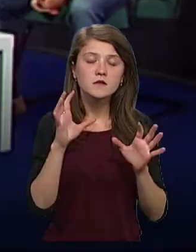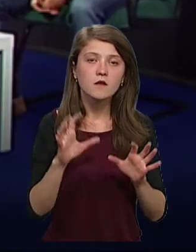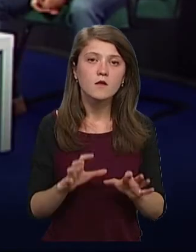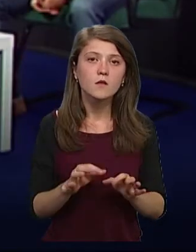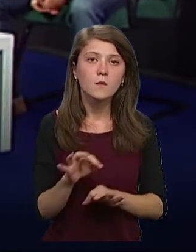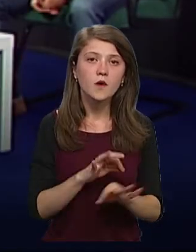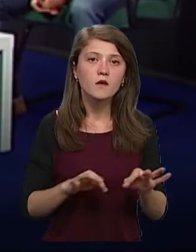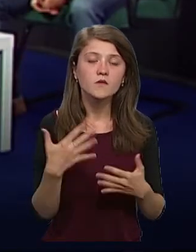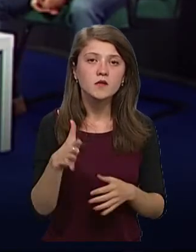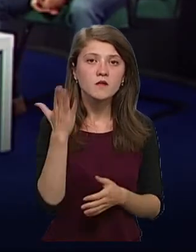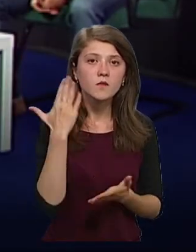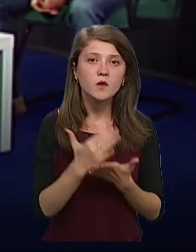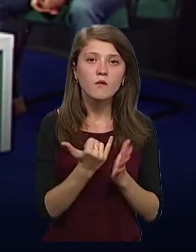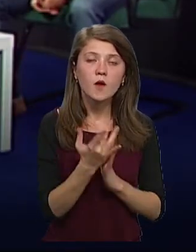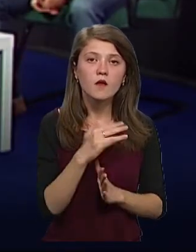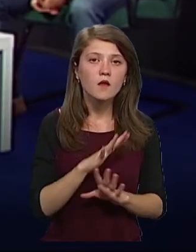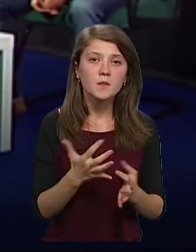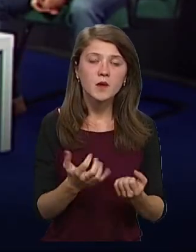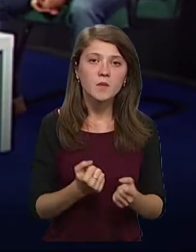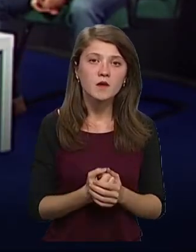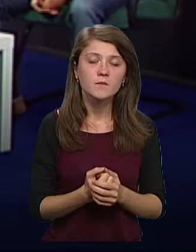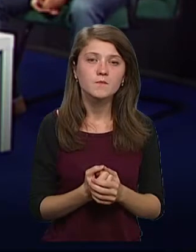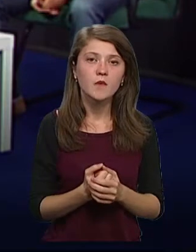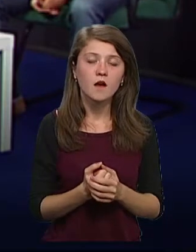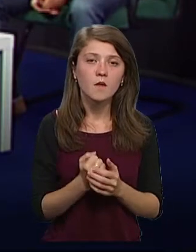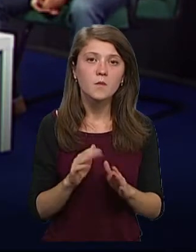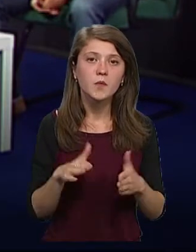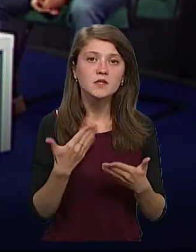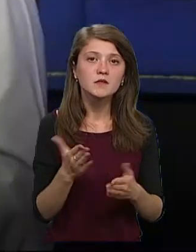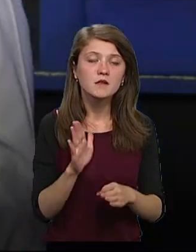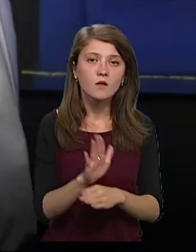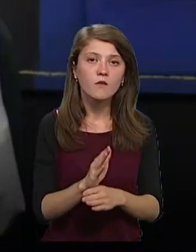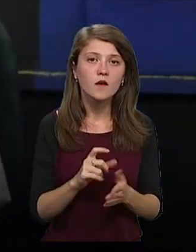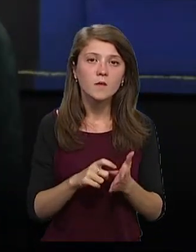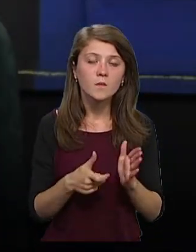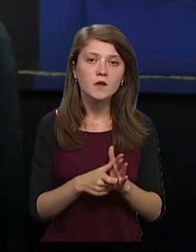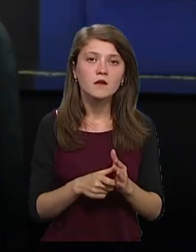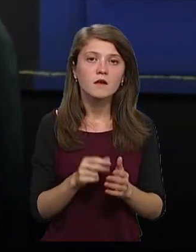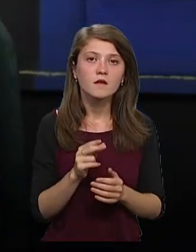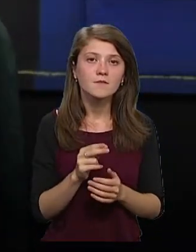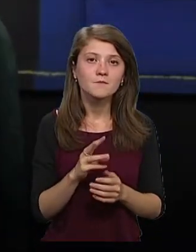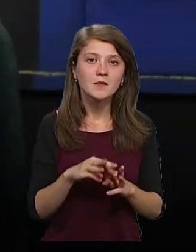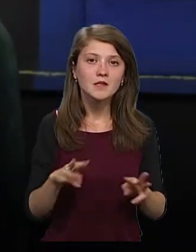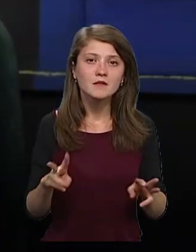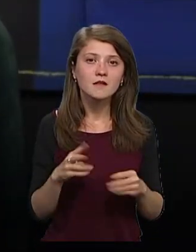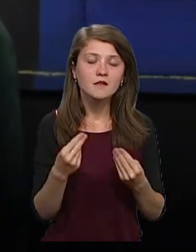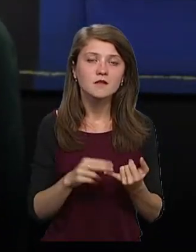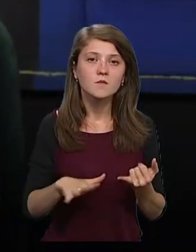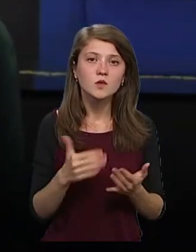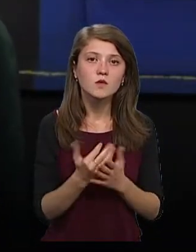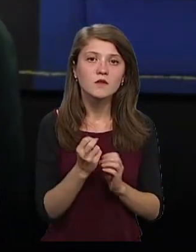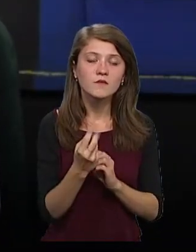давно знаходиться в Верховній Раді, він не приймається. А через постанову Кабміна надали землі. Так от, сьогодні 12, як